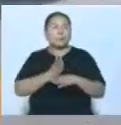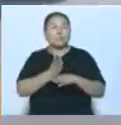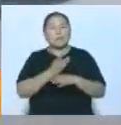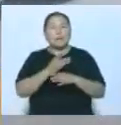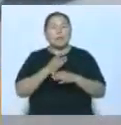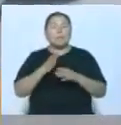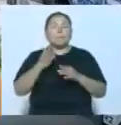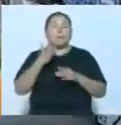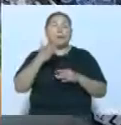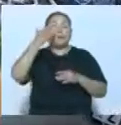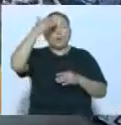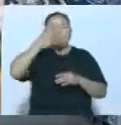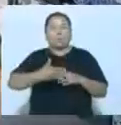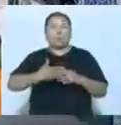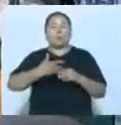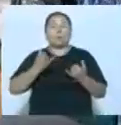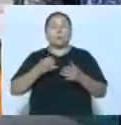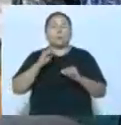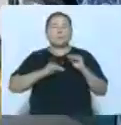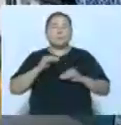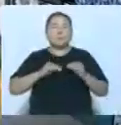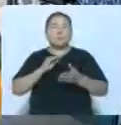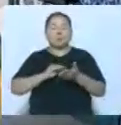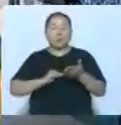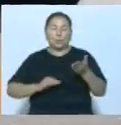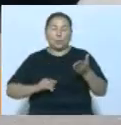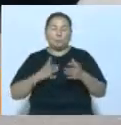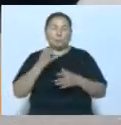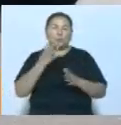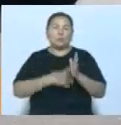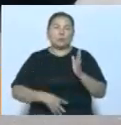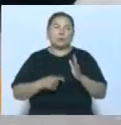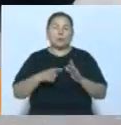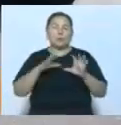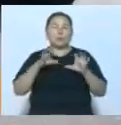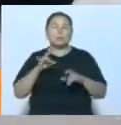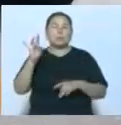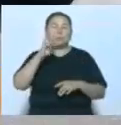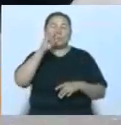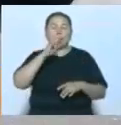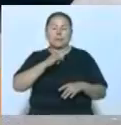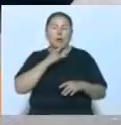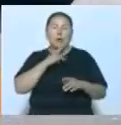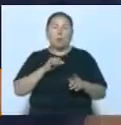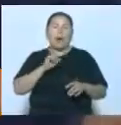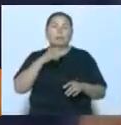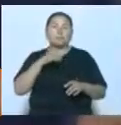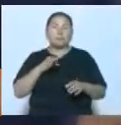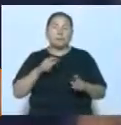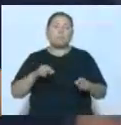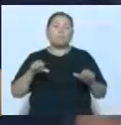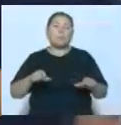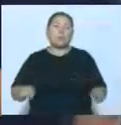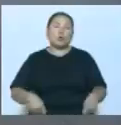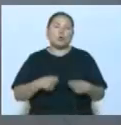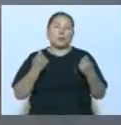лобовом стекле. На ряд водителей составлен протокол по пункту 5 статьи 590 Кодекса Республики Казахстан об административных